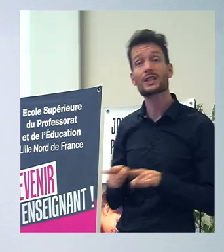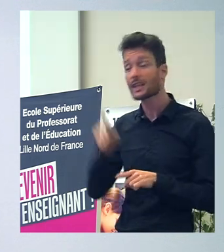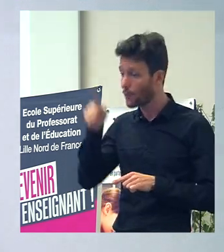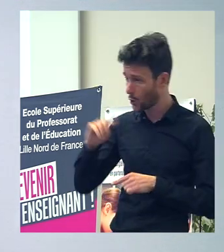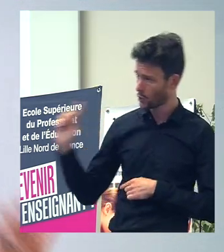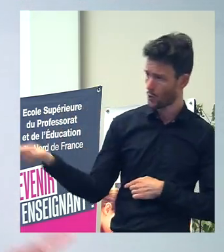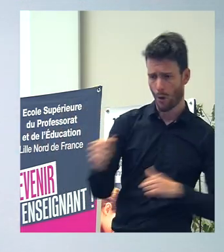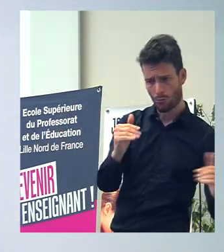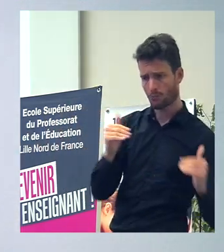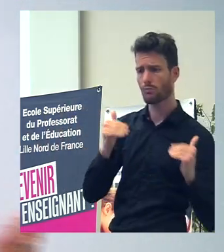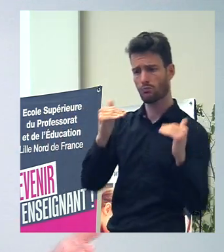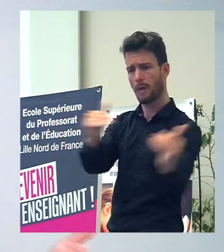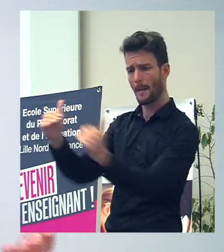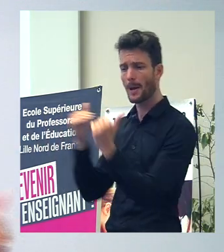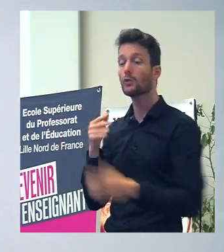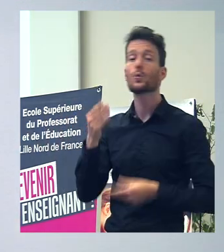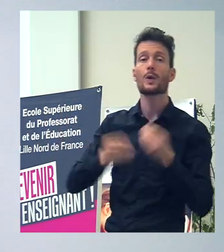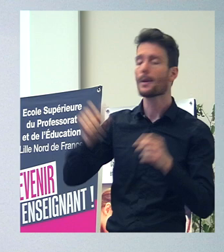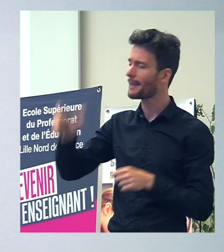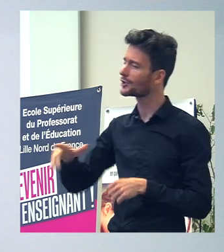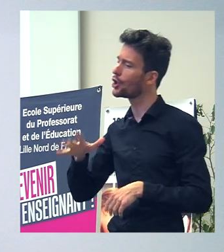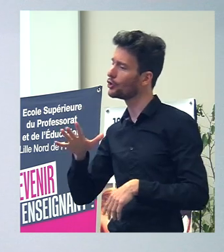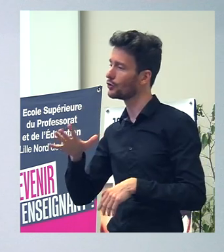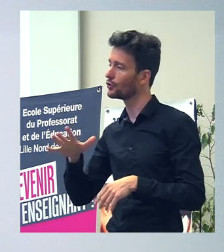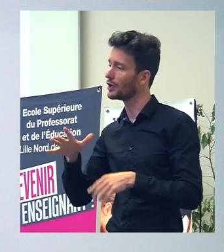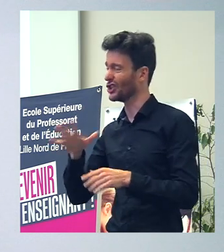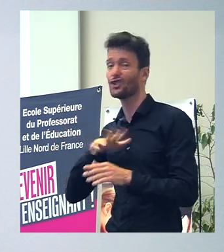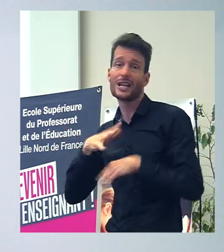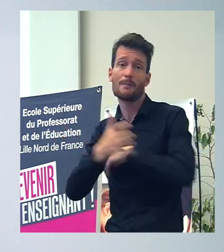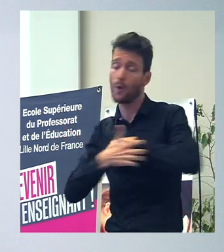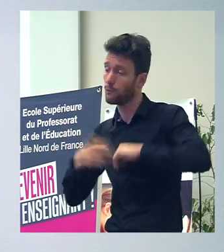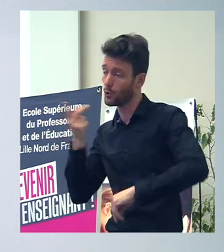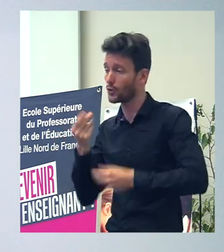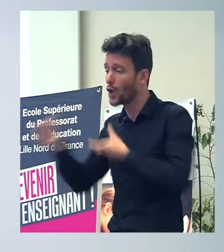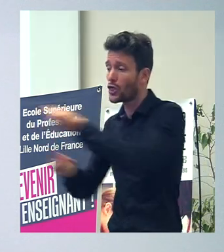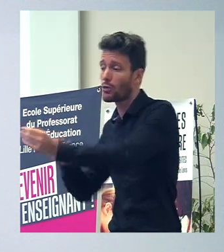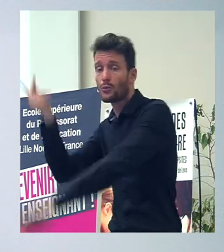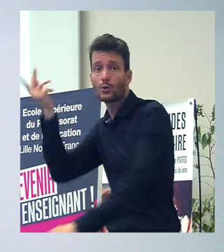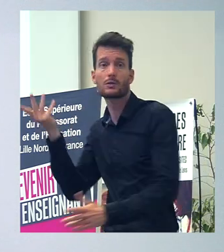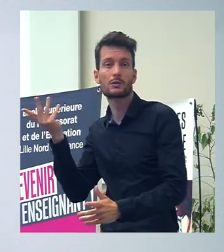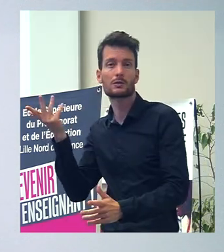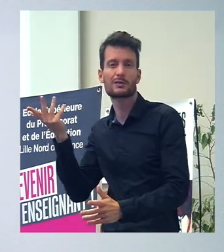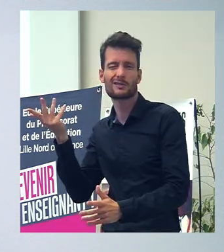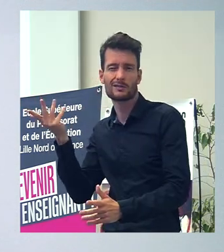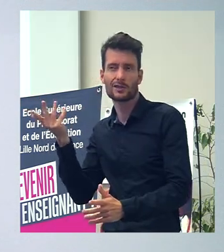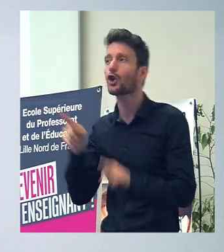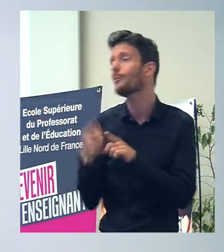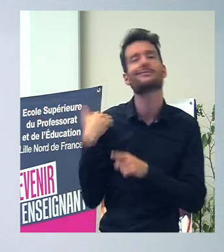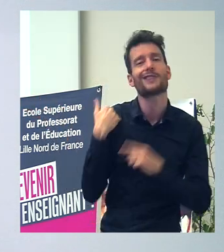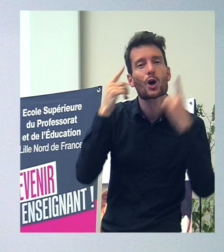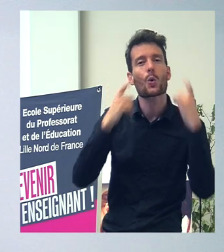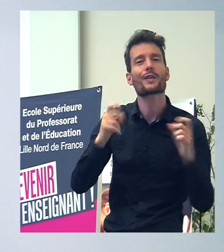égalité? Donner plus à ceux qui ont moins? Ce qui était l'objet du conte dont je viens de vous parler.